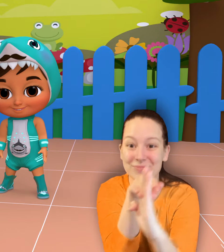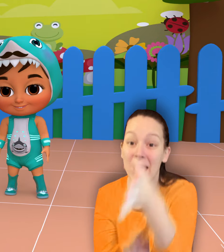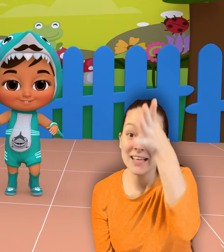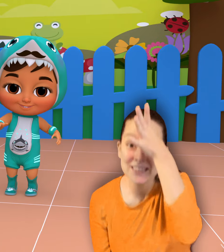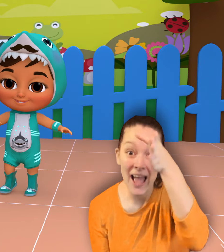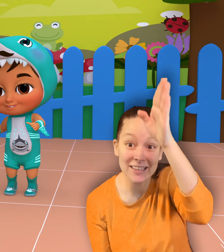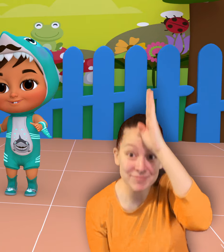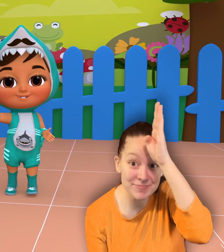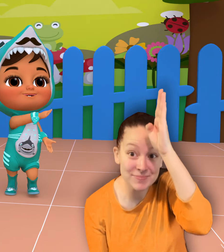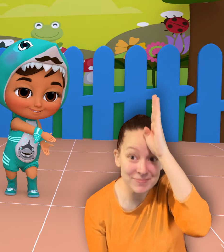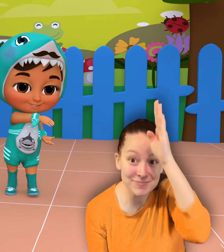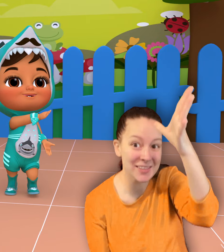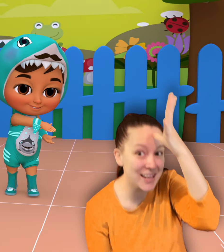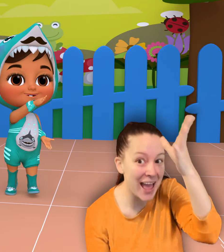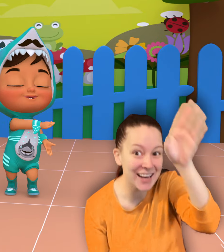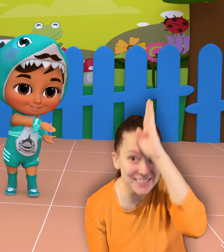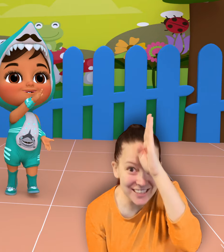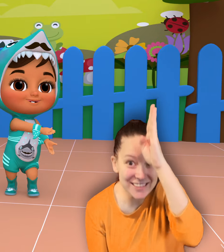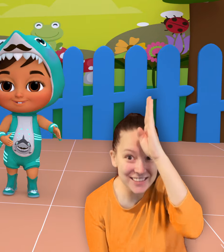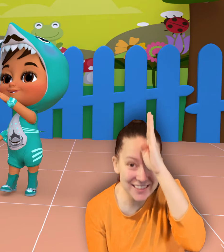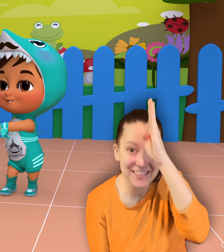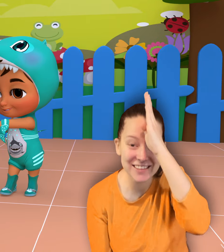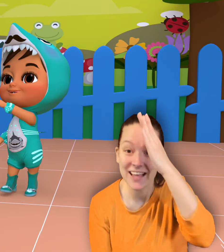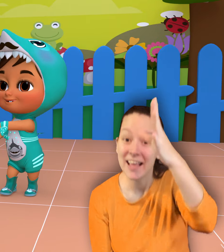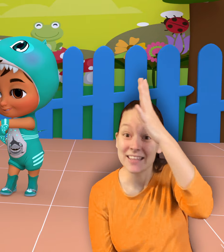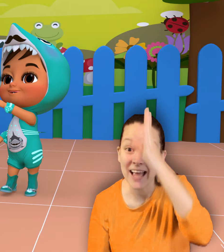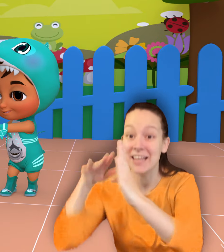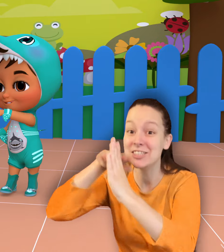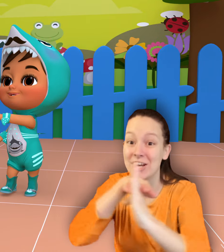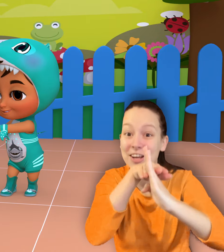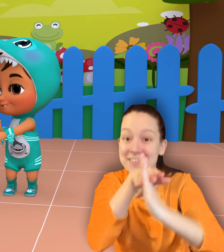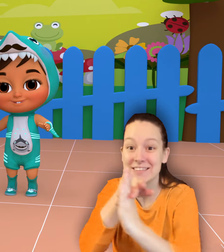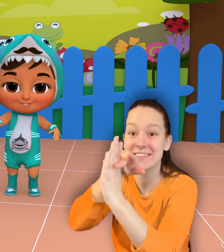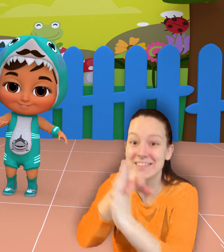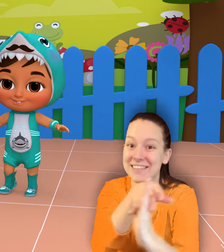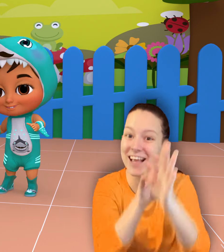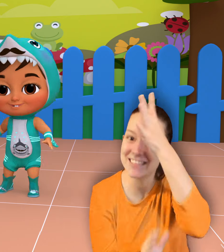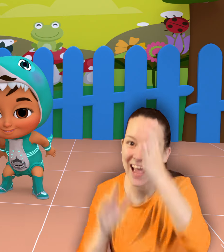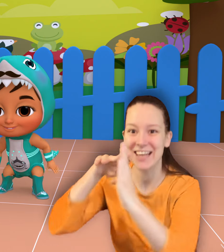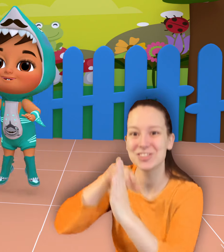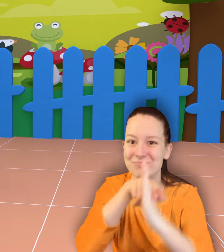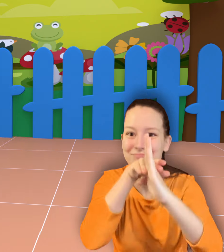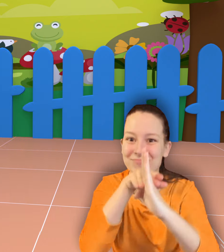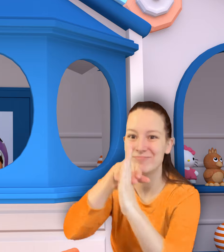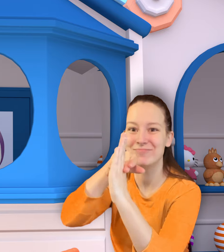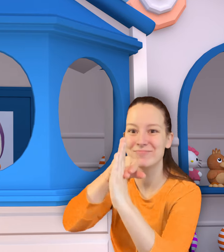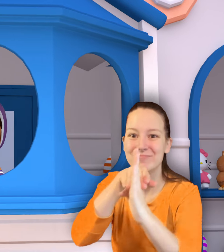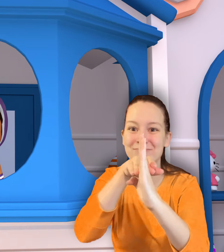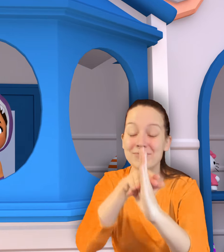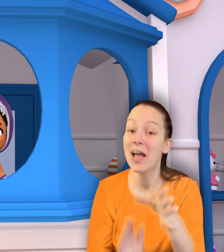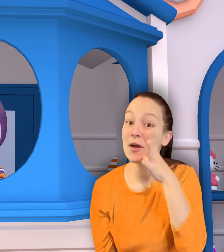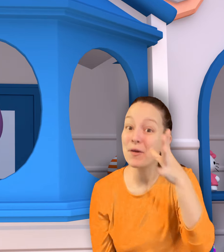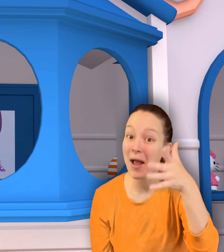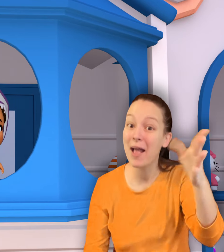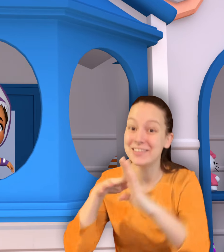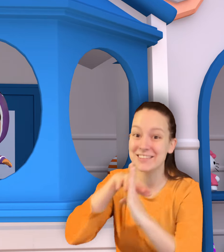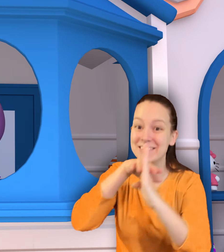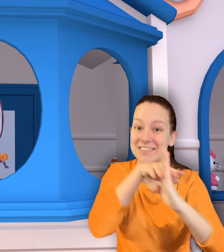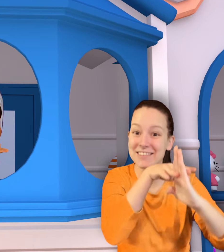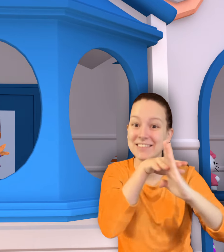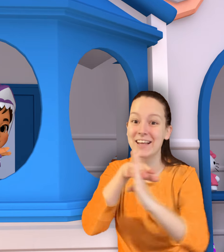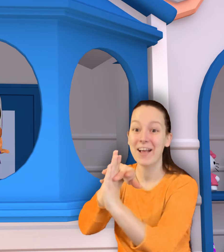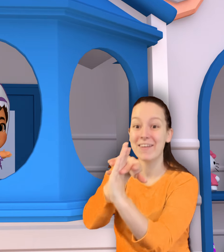パパザメパパザメパパザメパパザメおば